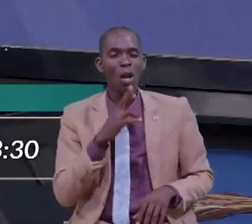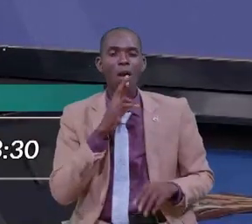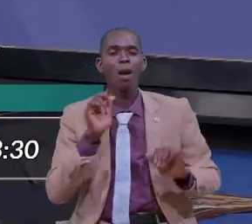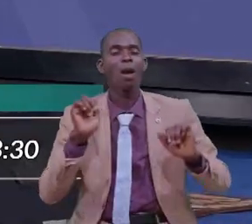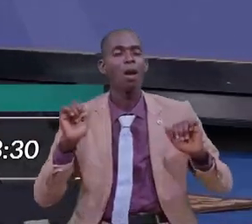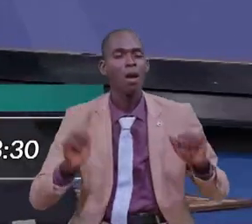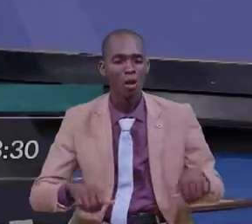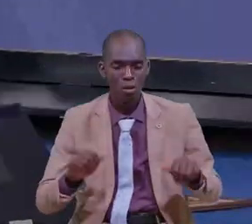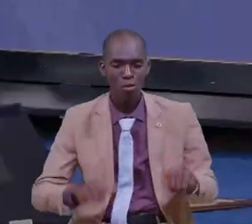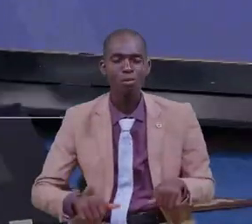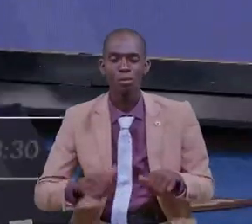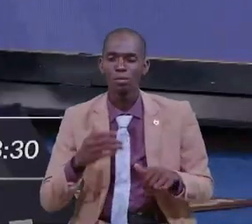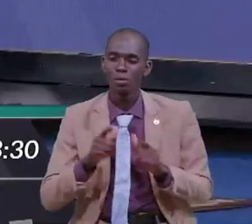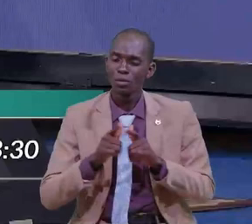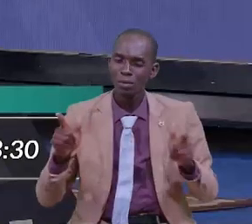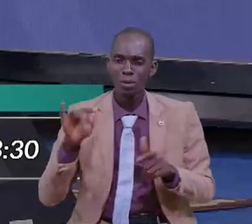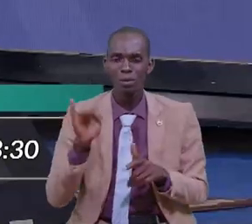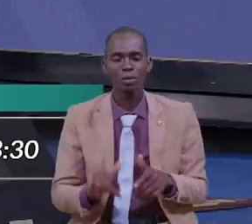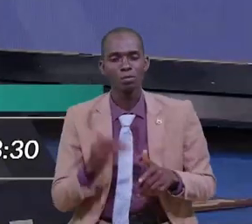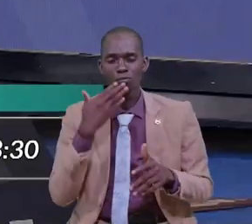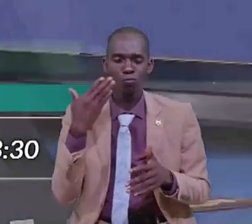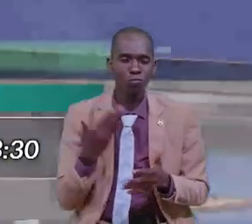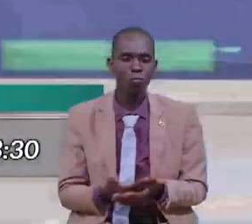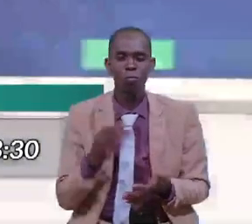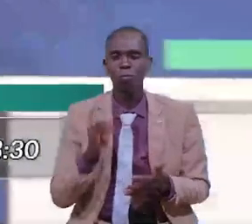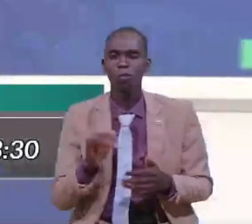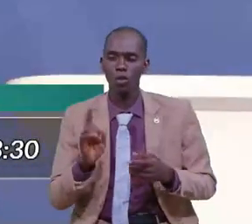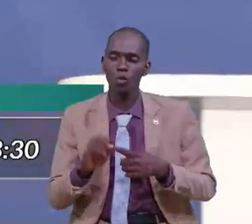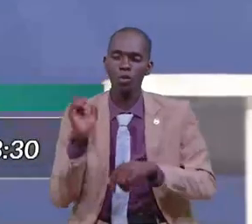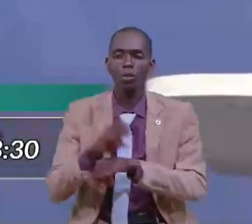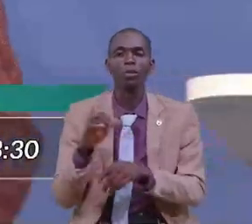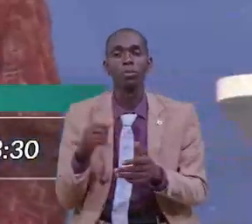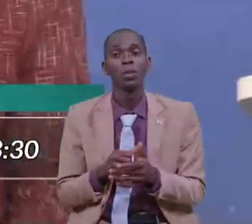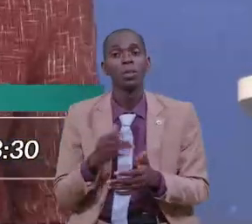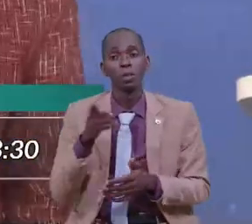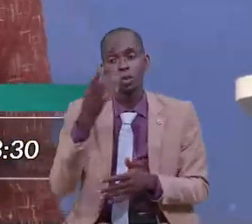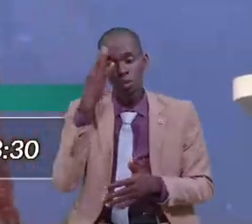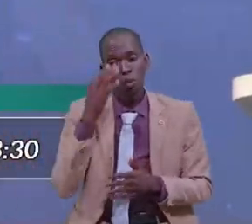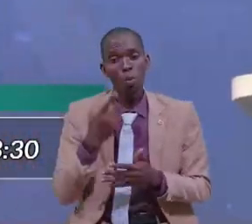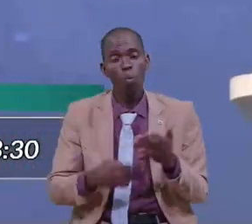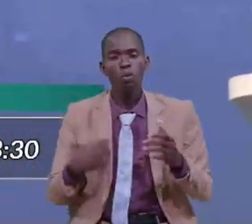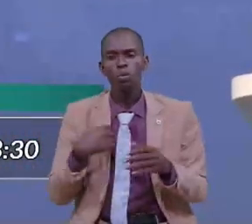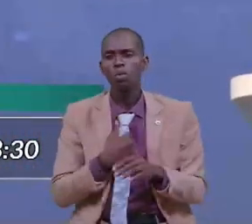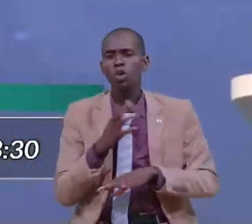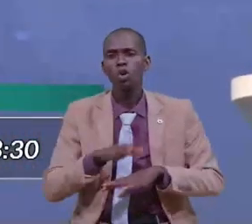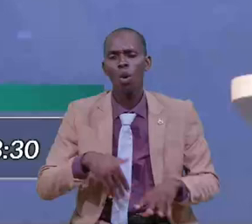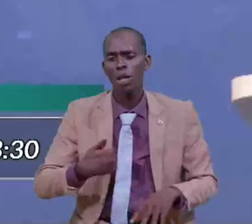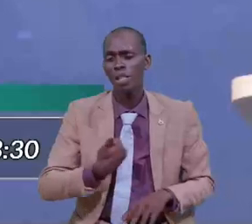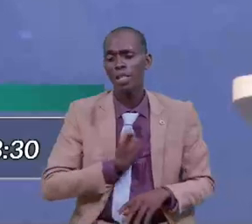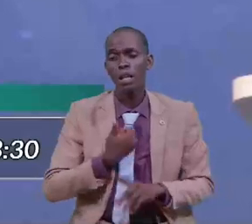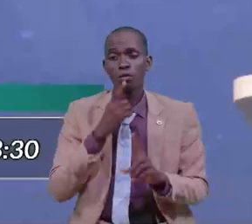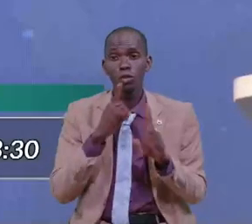vaincre. Vous savez, il y a quelque chose que vous appelez le soliloque. Ce que vous dites à tout moment dans votre